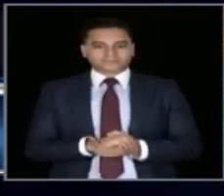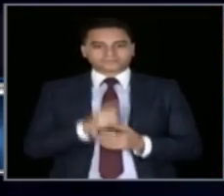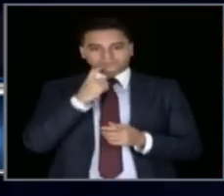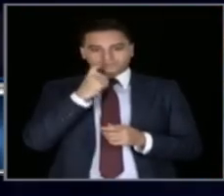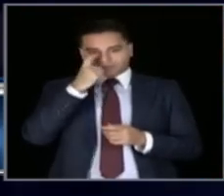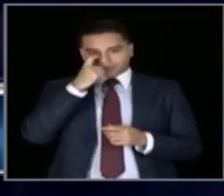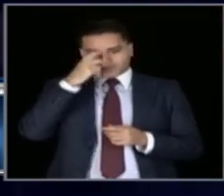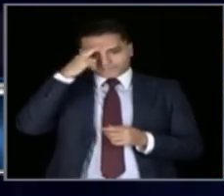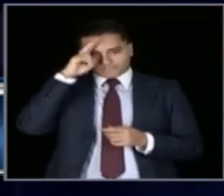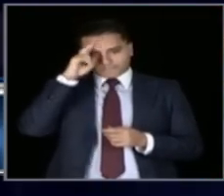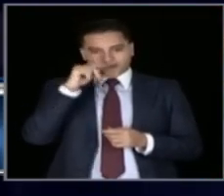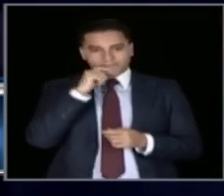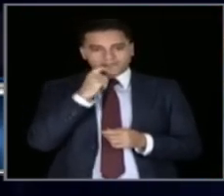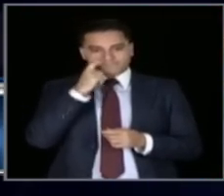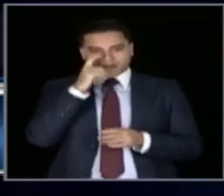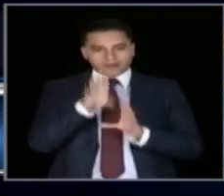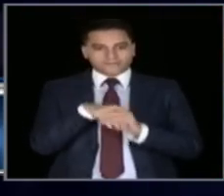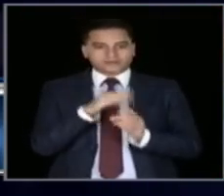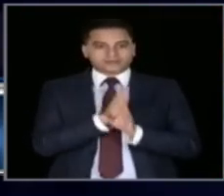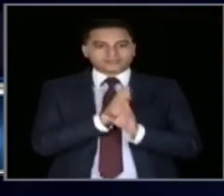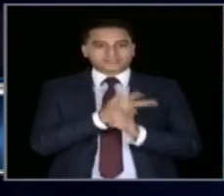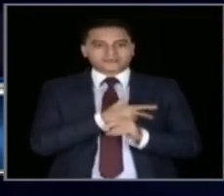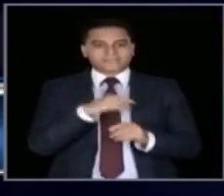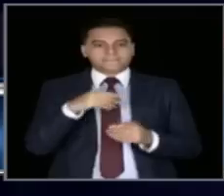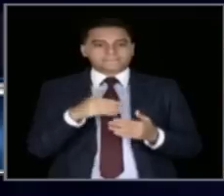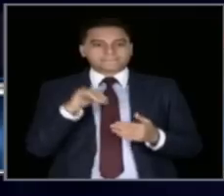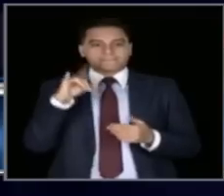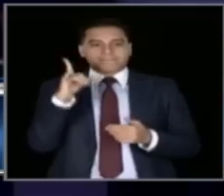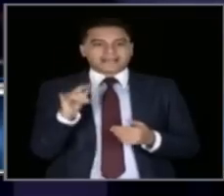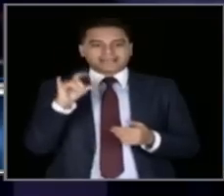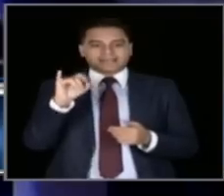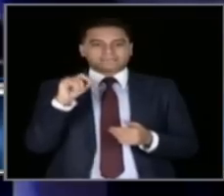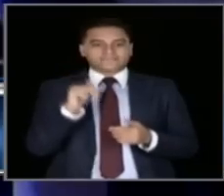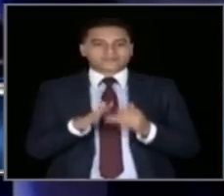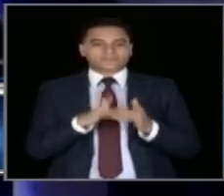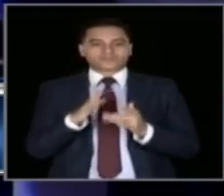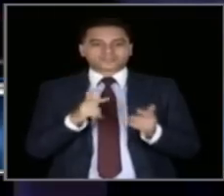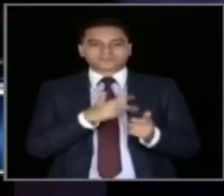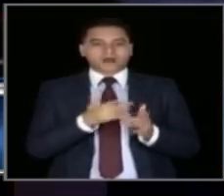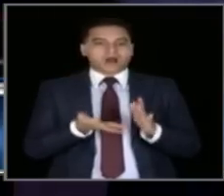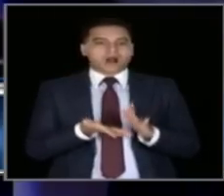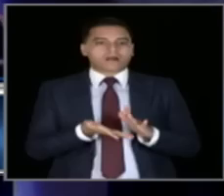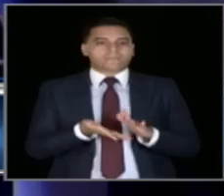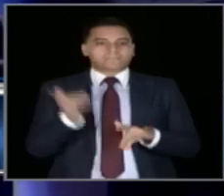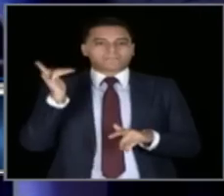فنون، من هي الفنانة التي قامت بدور مريم في مسلسل هربانة منها؟